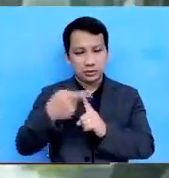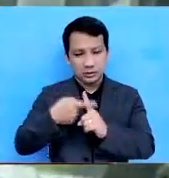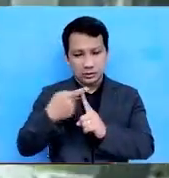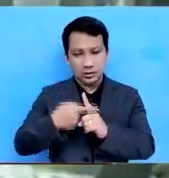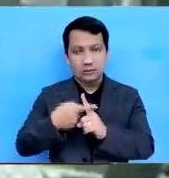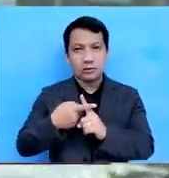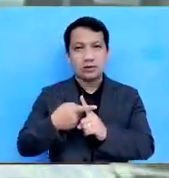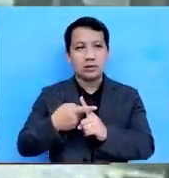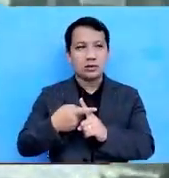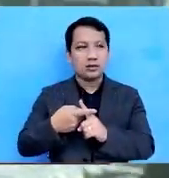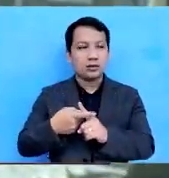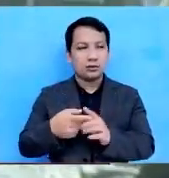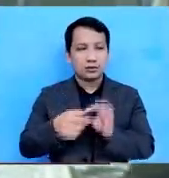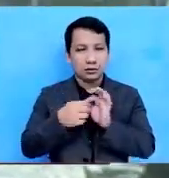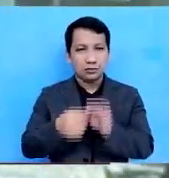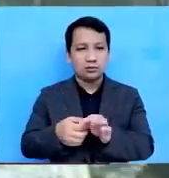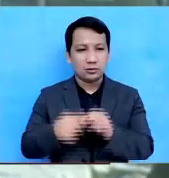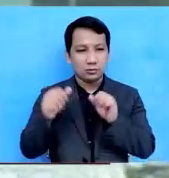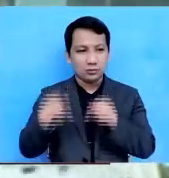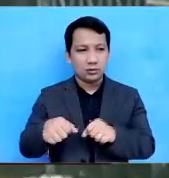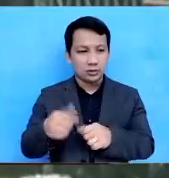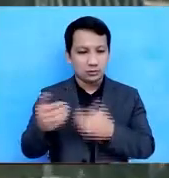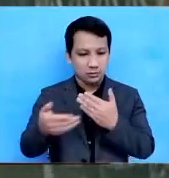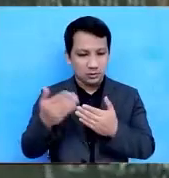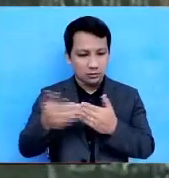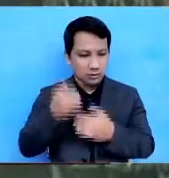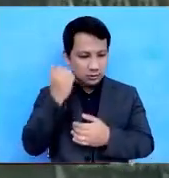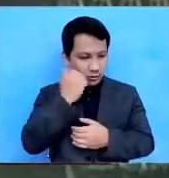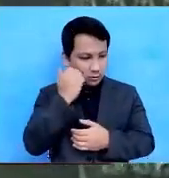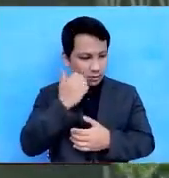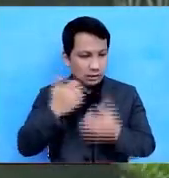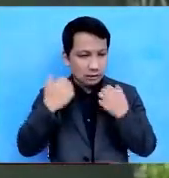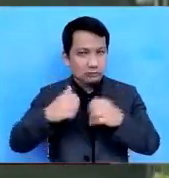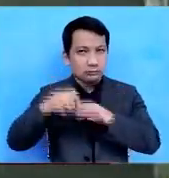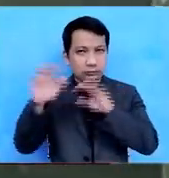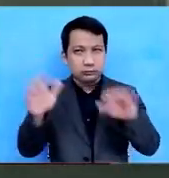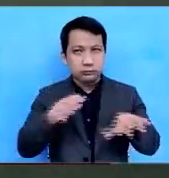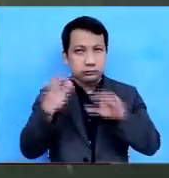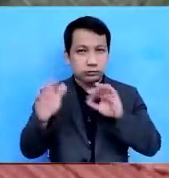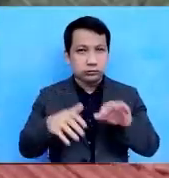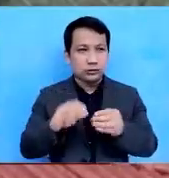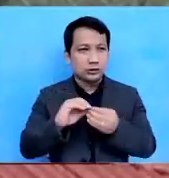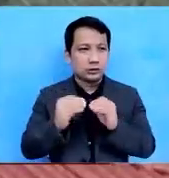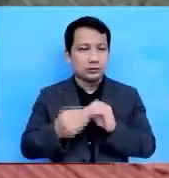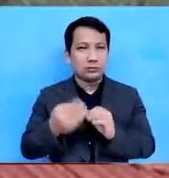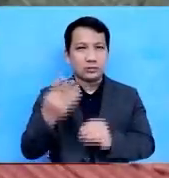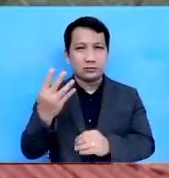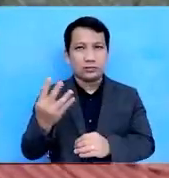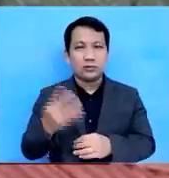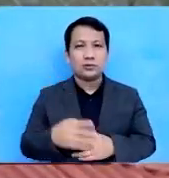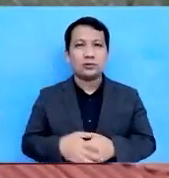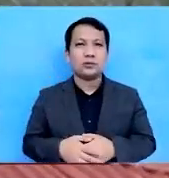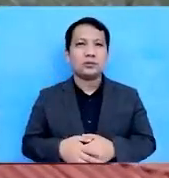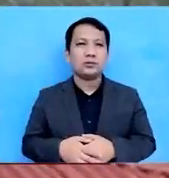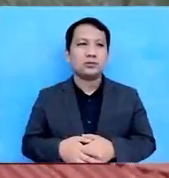ng PAGASA, posibleng maging madalas ang malalakas na bagyong may signal number 4.